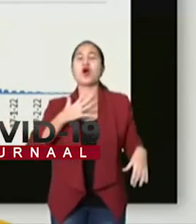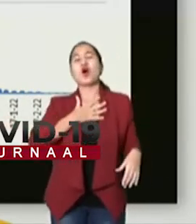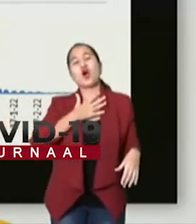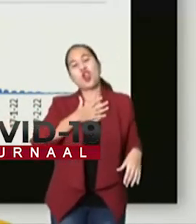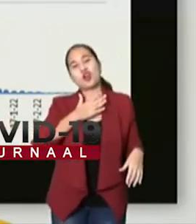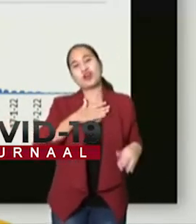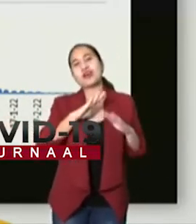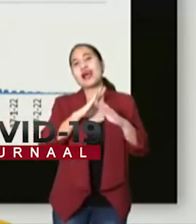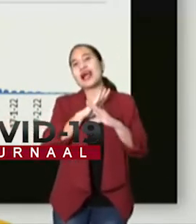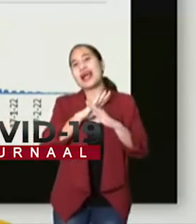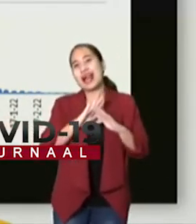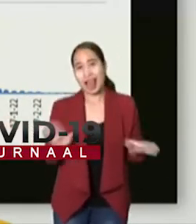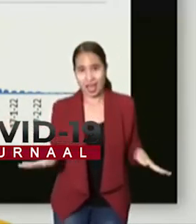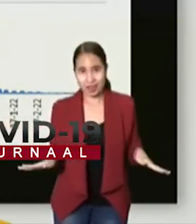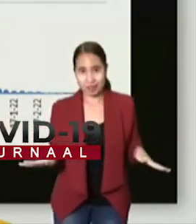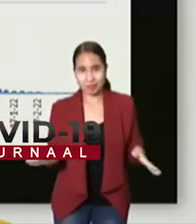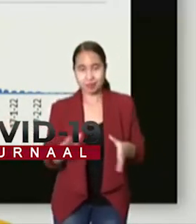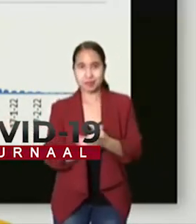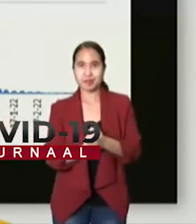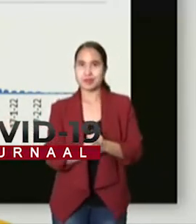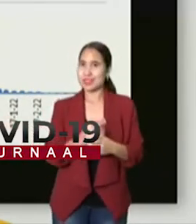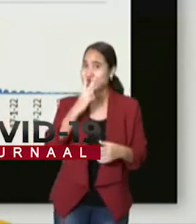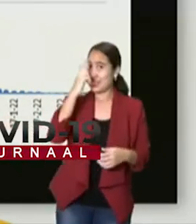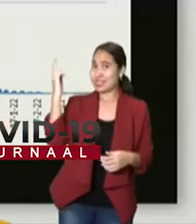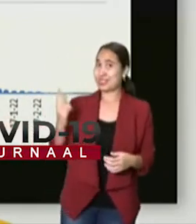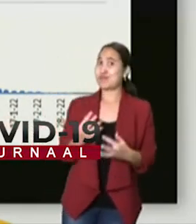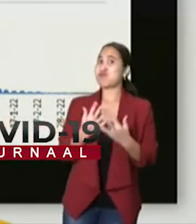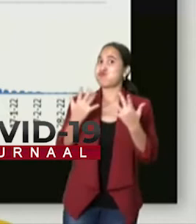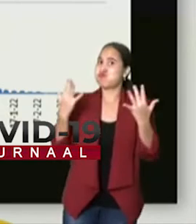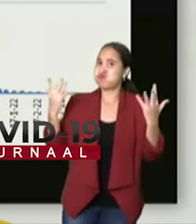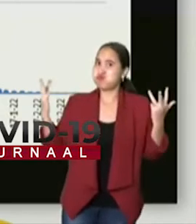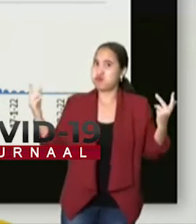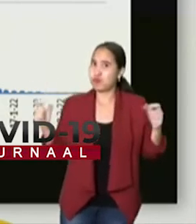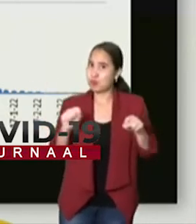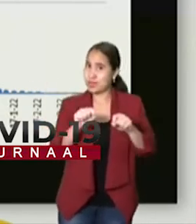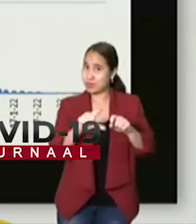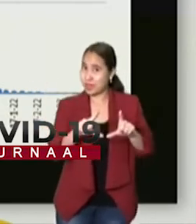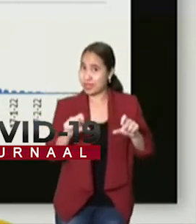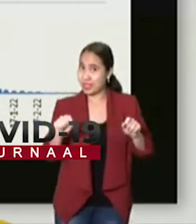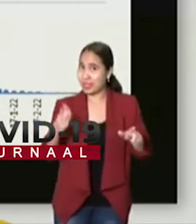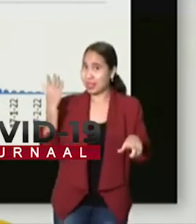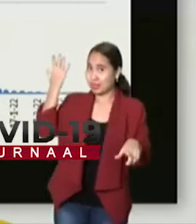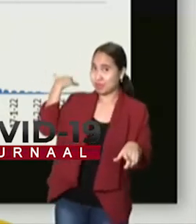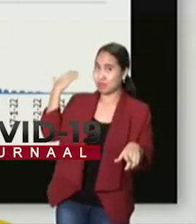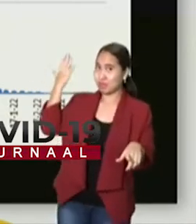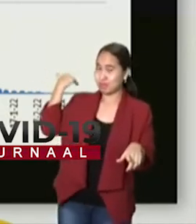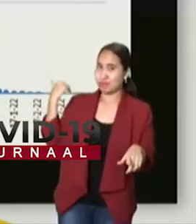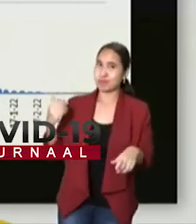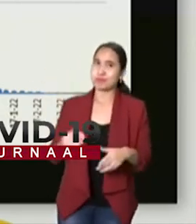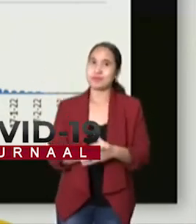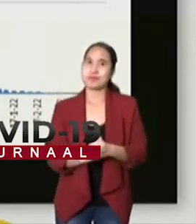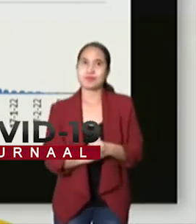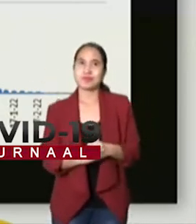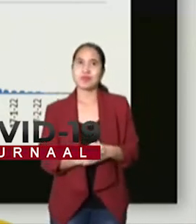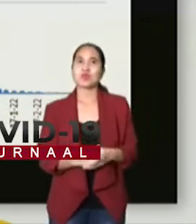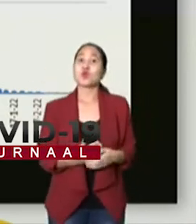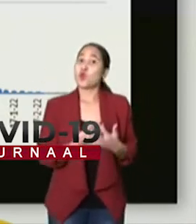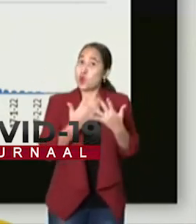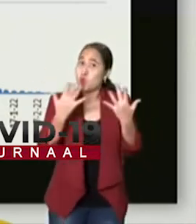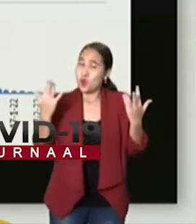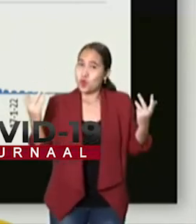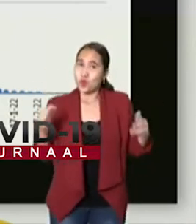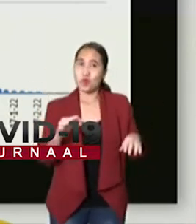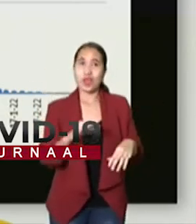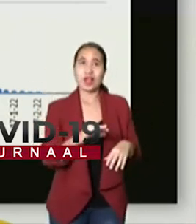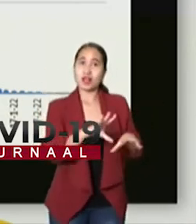aantallen we daar haalden per dag aan besmettingen. En dus ook de aantallen opnames en